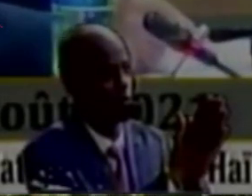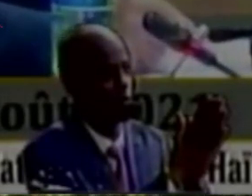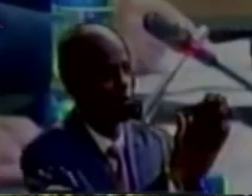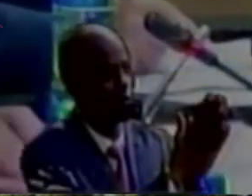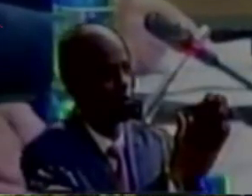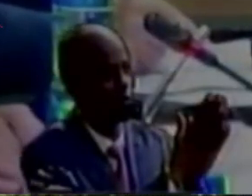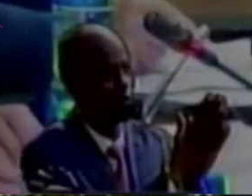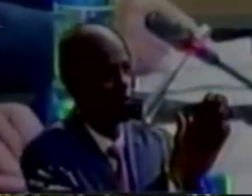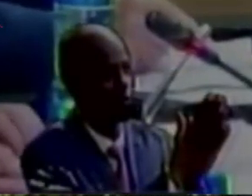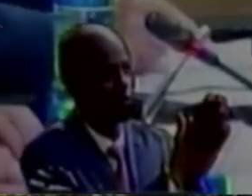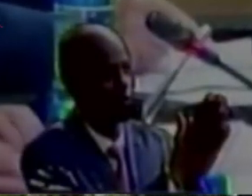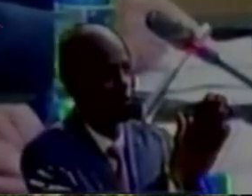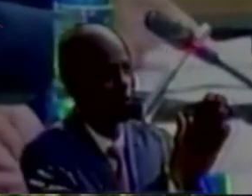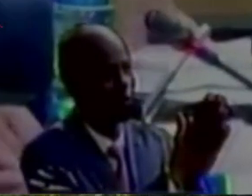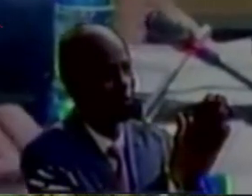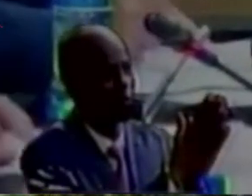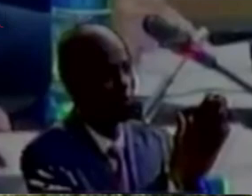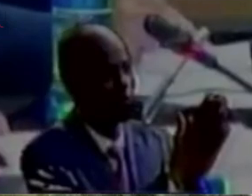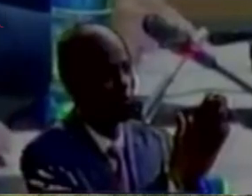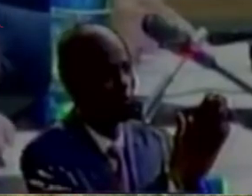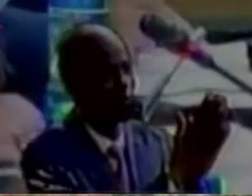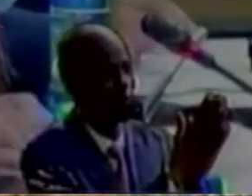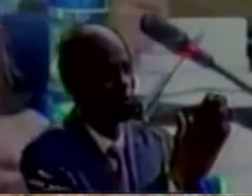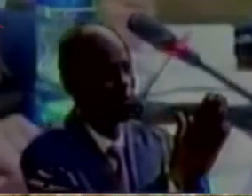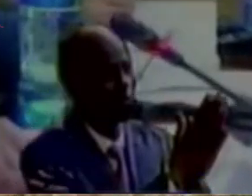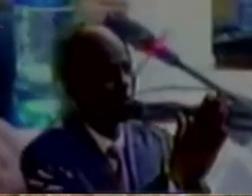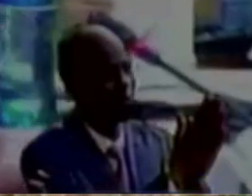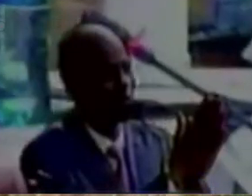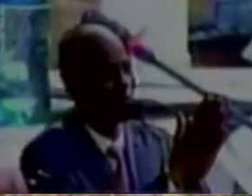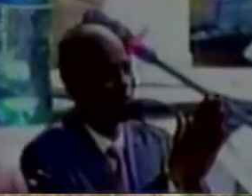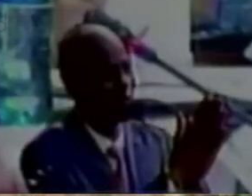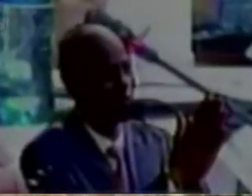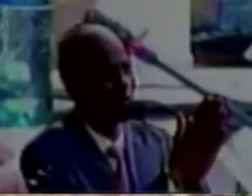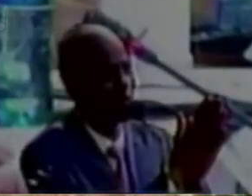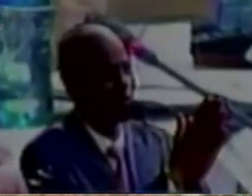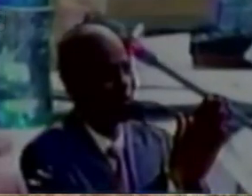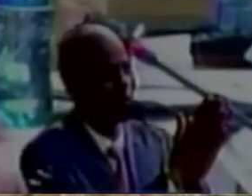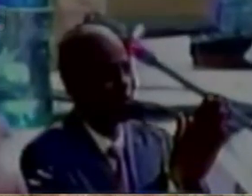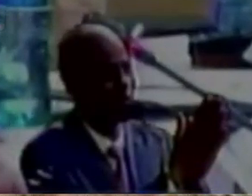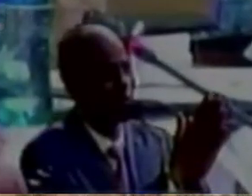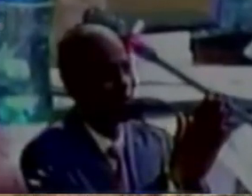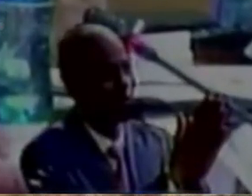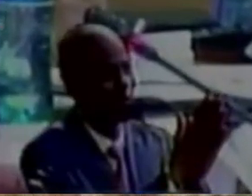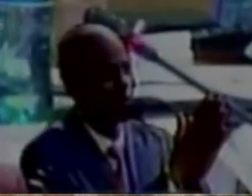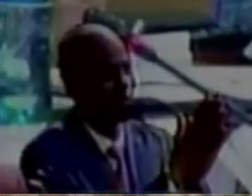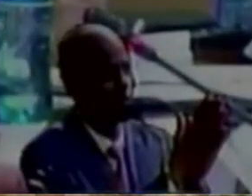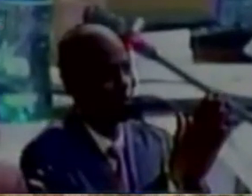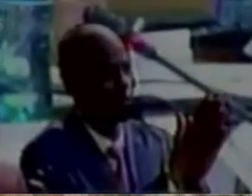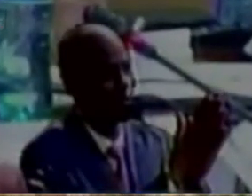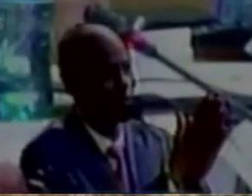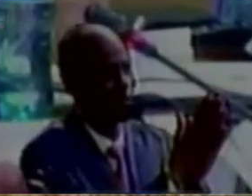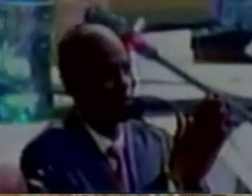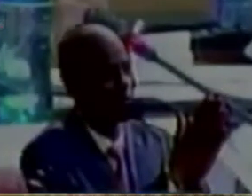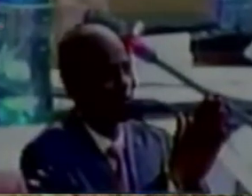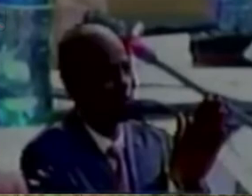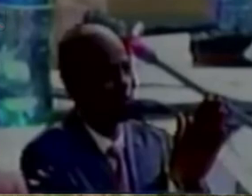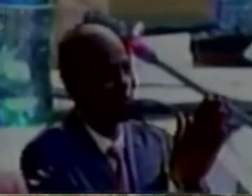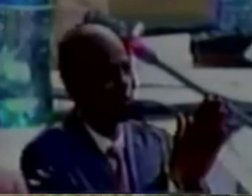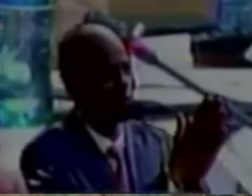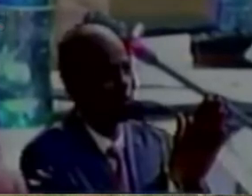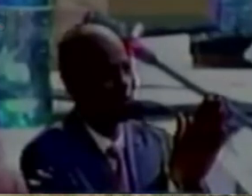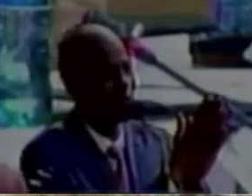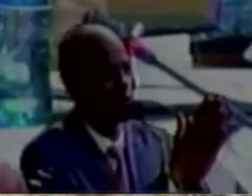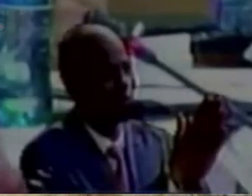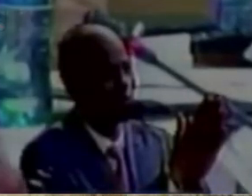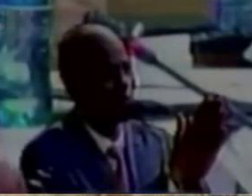importante, mais aussi une reconstruction sociale vers un développement durable